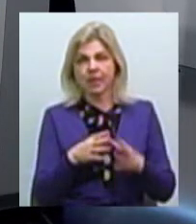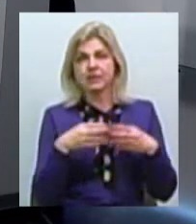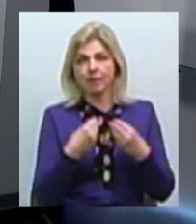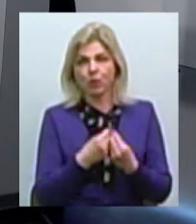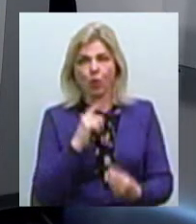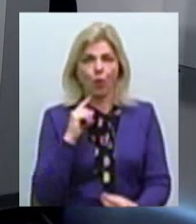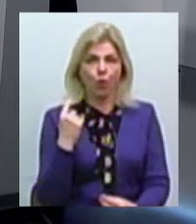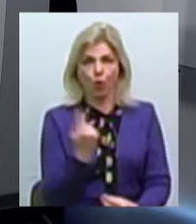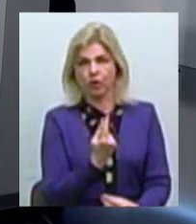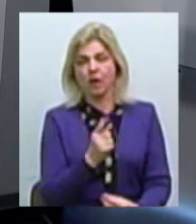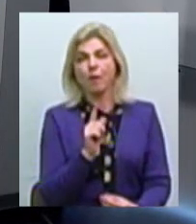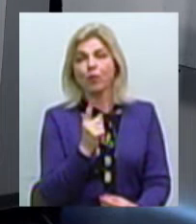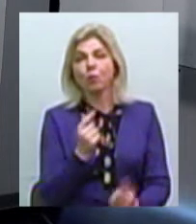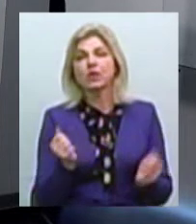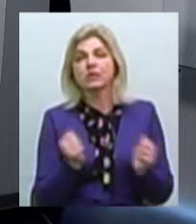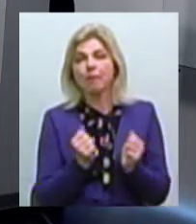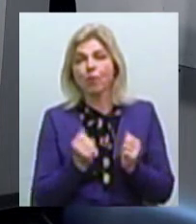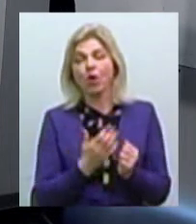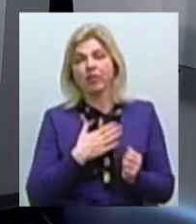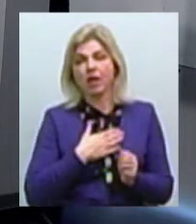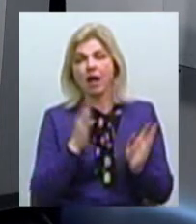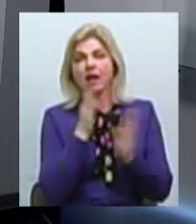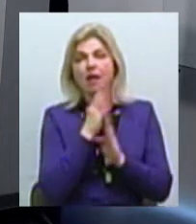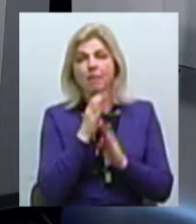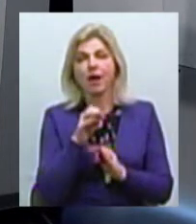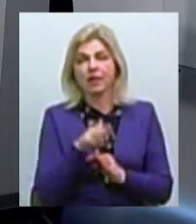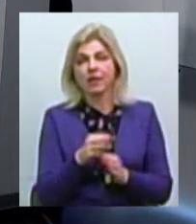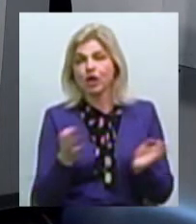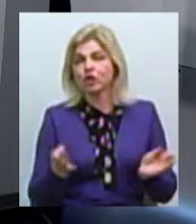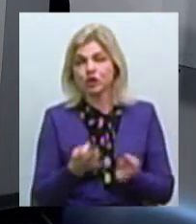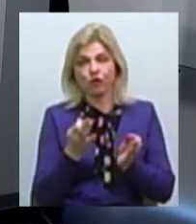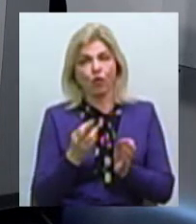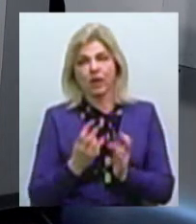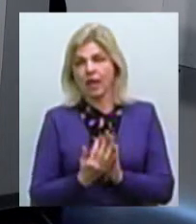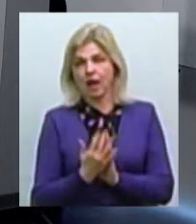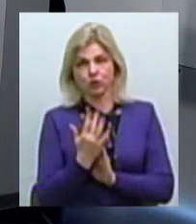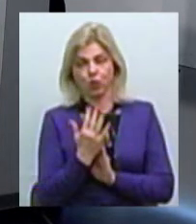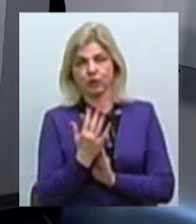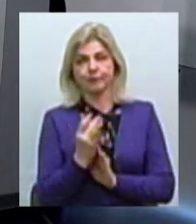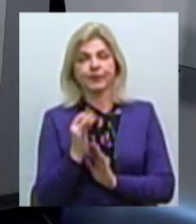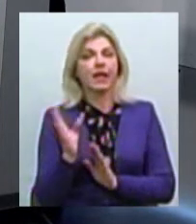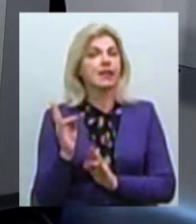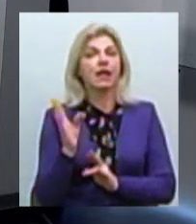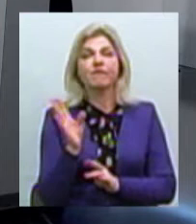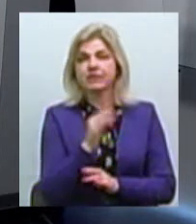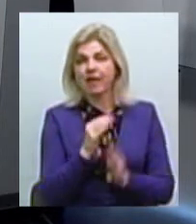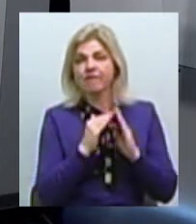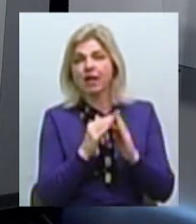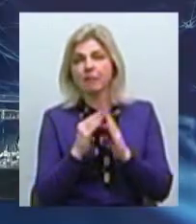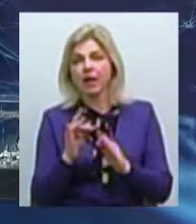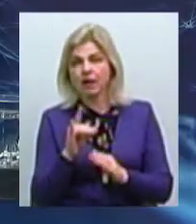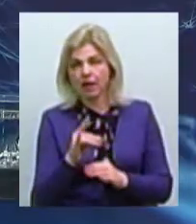год потому что зимой у нас в наших климатических условиях ничего не растет и не все фермеры выживала конечно